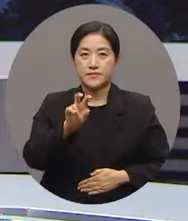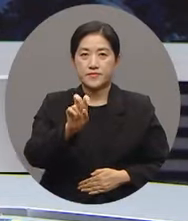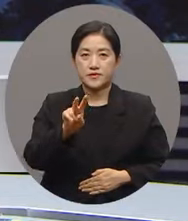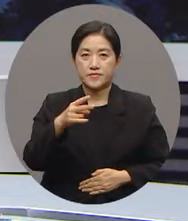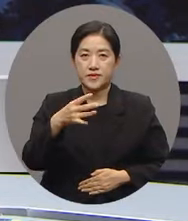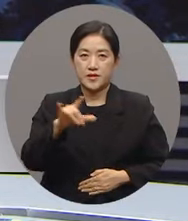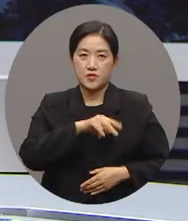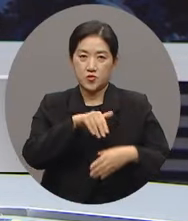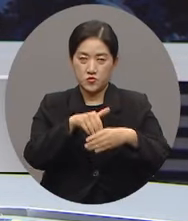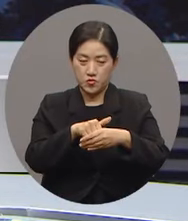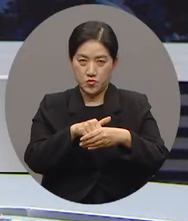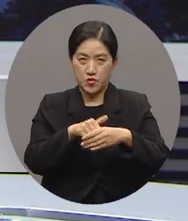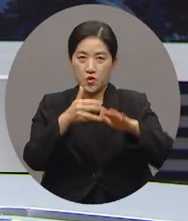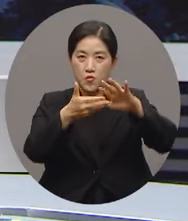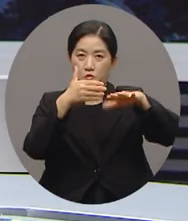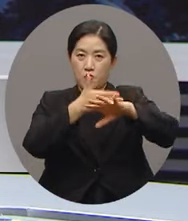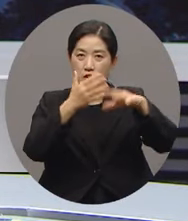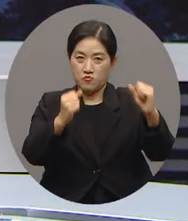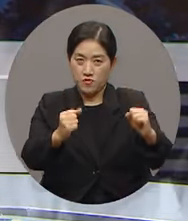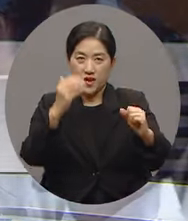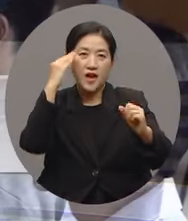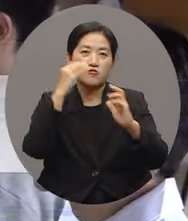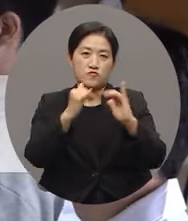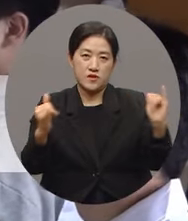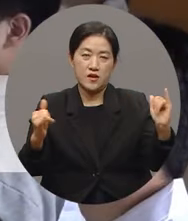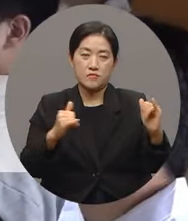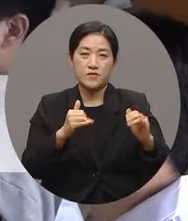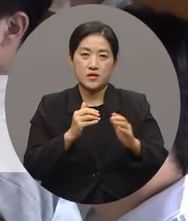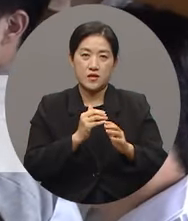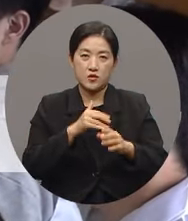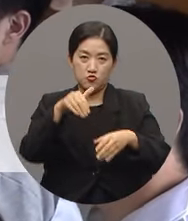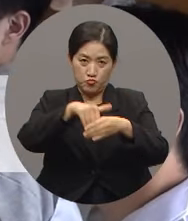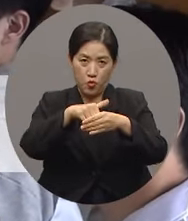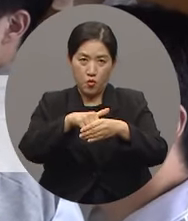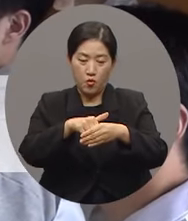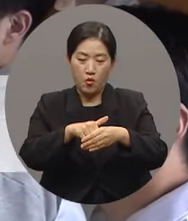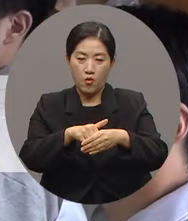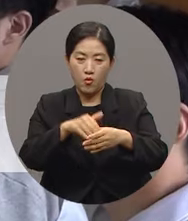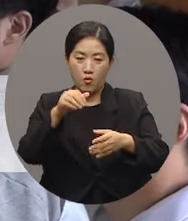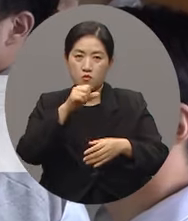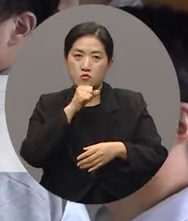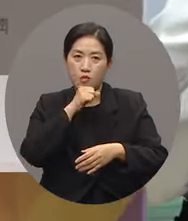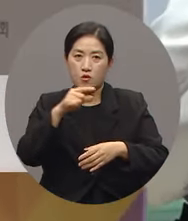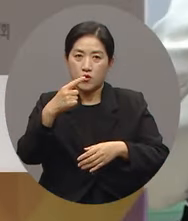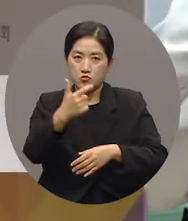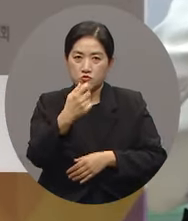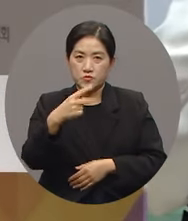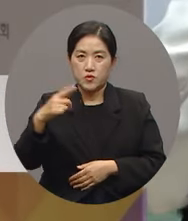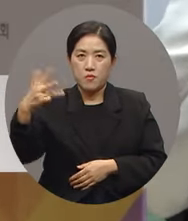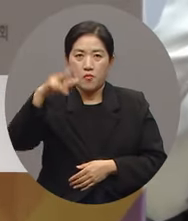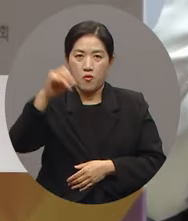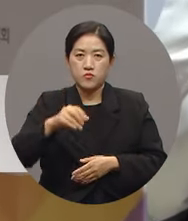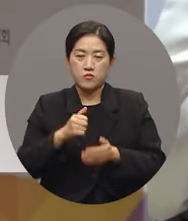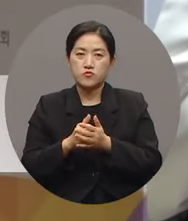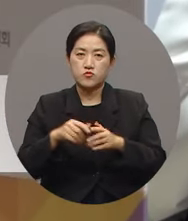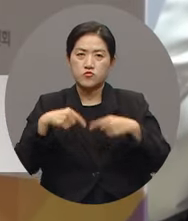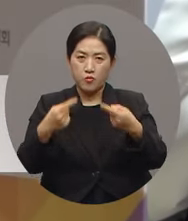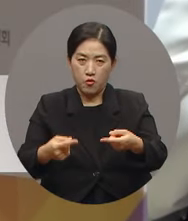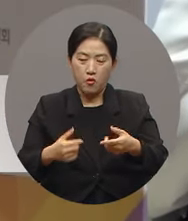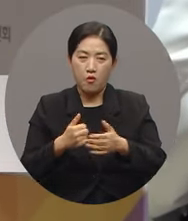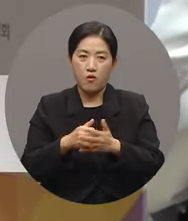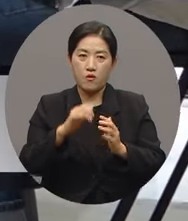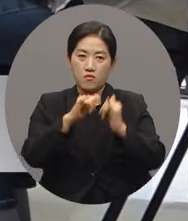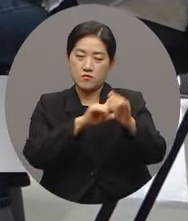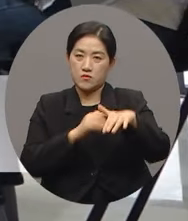22대 총선 재외 선거의 투표율이 62.8% 기록해 역대 최고치를 경신했습니다 중앙